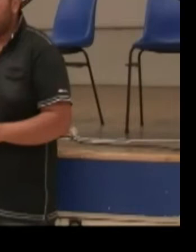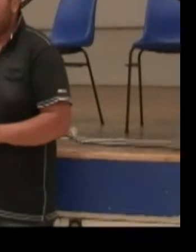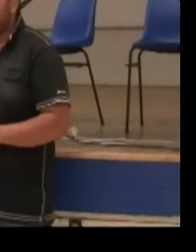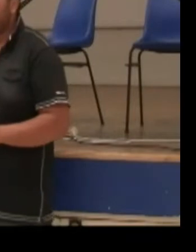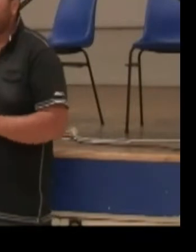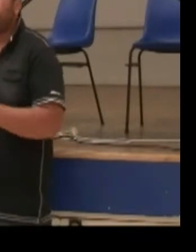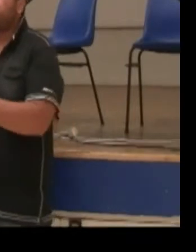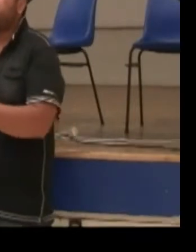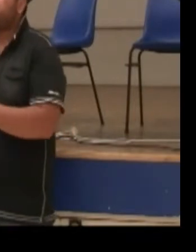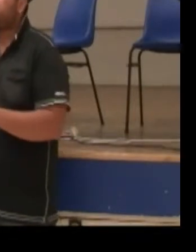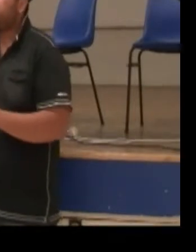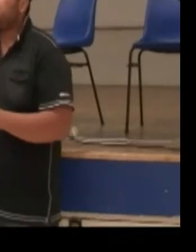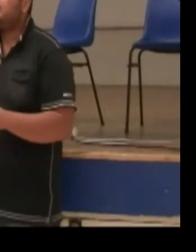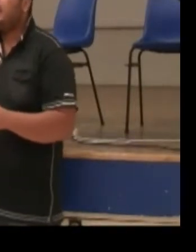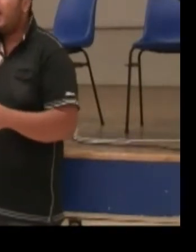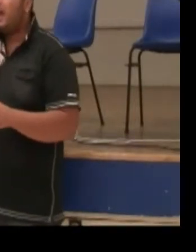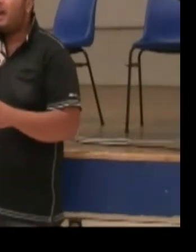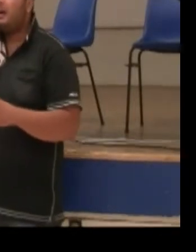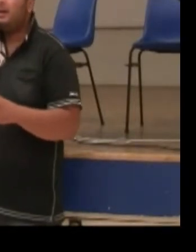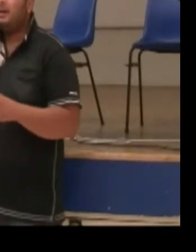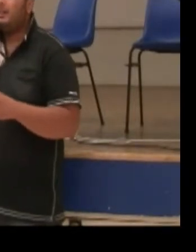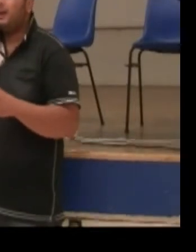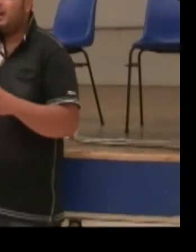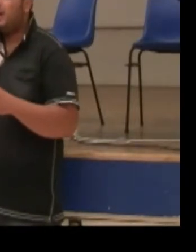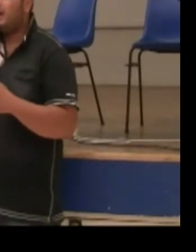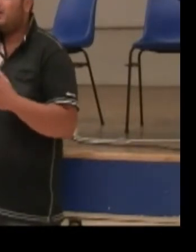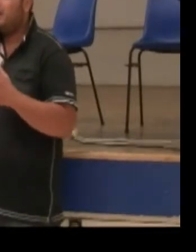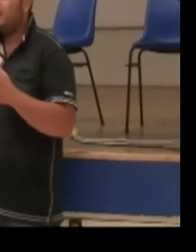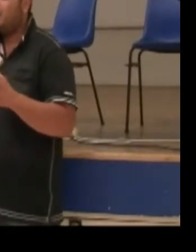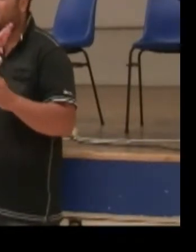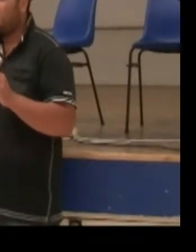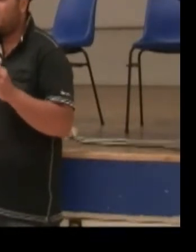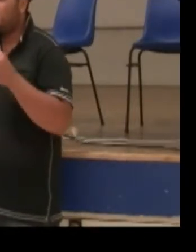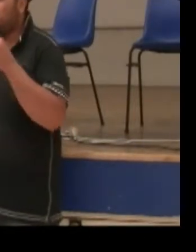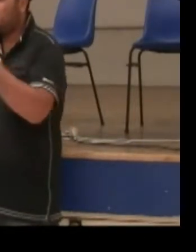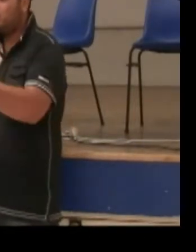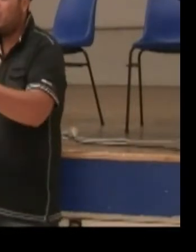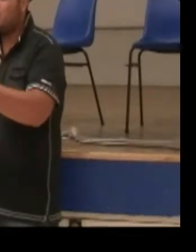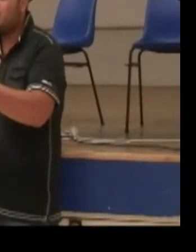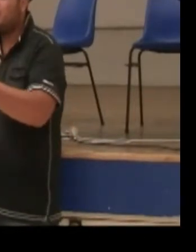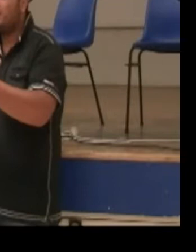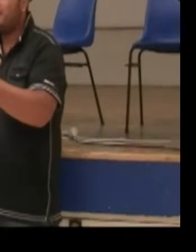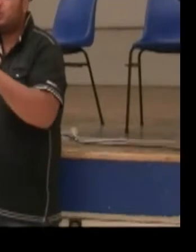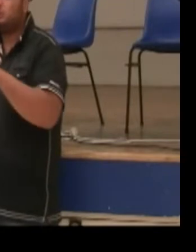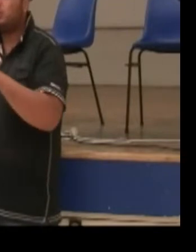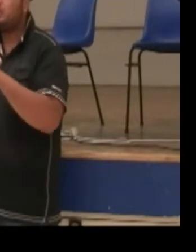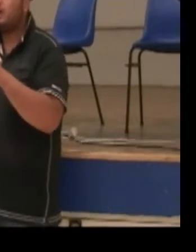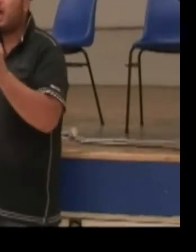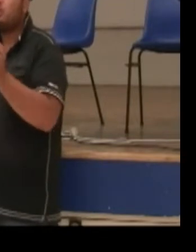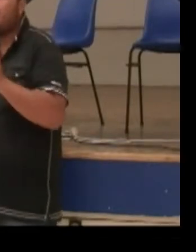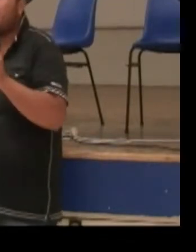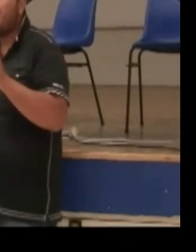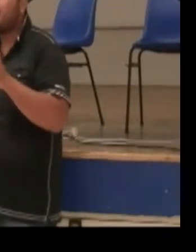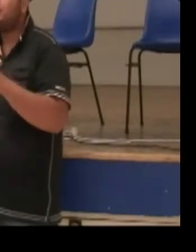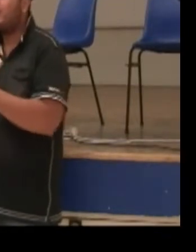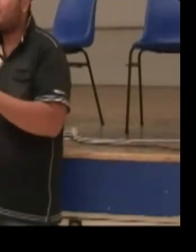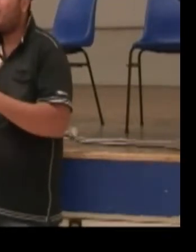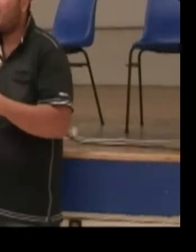qu'est-ce qui s'est passé? Allah est revenu par là où ils ne s'attendaient pas. Qu'est-ce qui s'est passé?